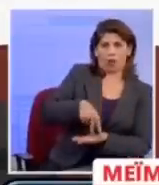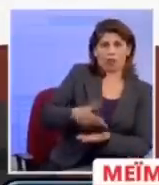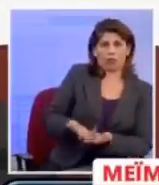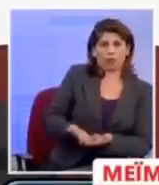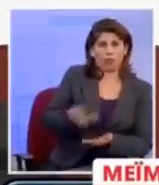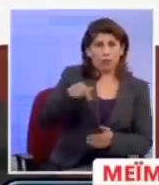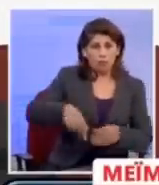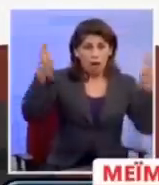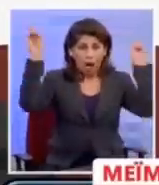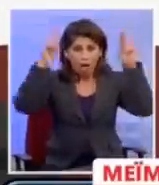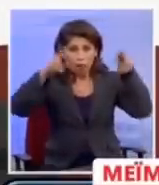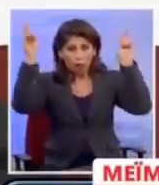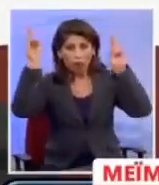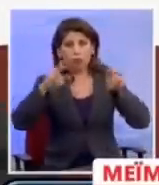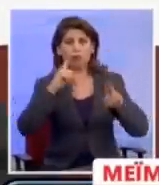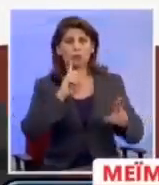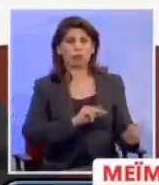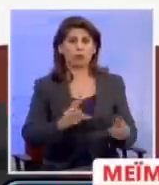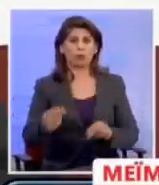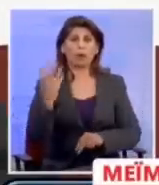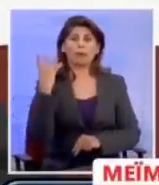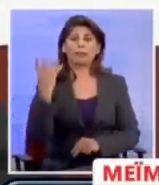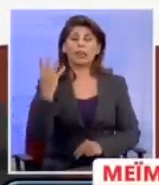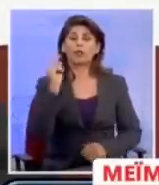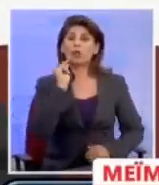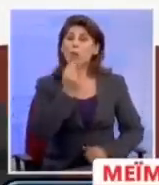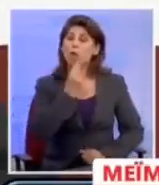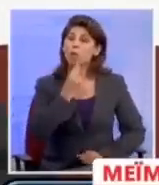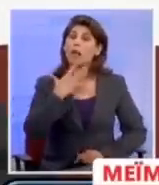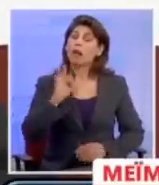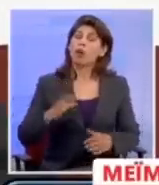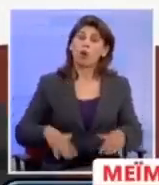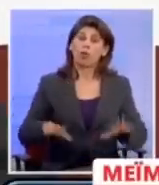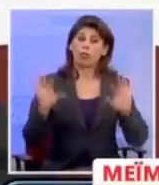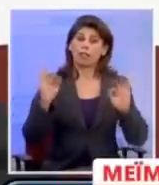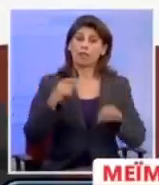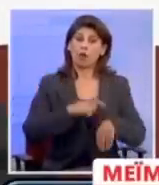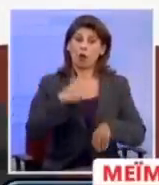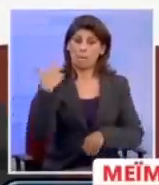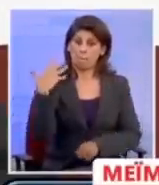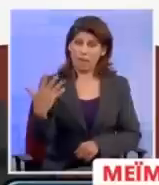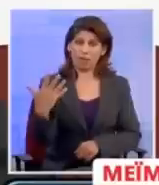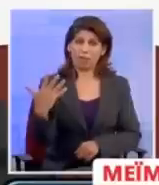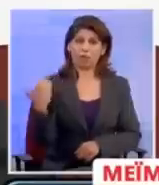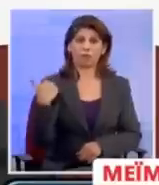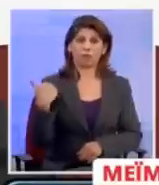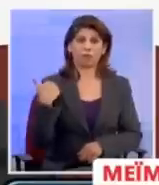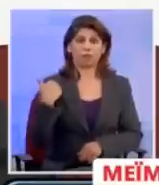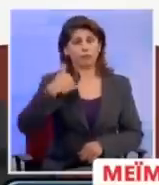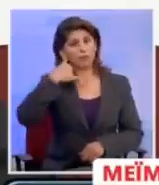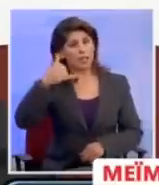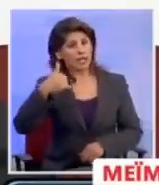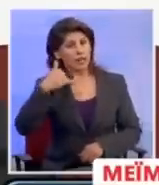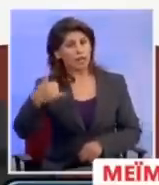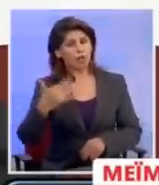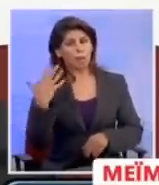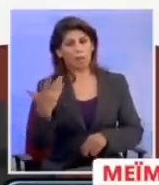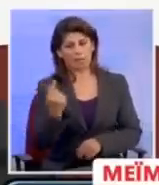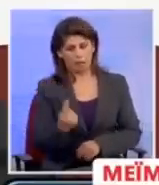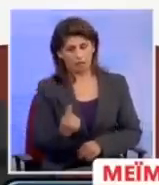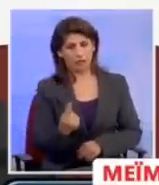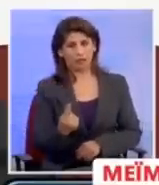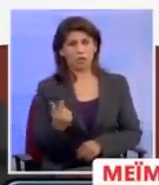σαν γαϊδούρι εδώ από τις 4 η ώρα είμαι γιατί θα ξεκινάγαμε στις 5. Μας ειδοποιήσατε τηλεφωνικά ότι θα πάμε στις